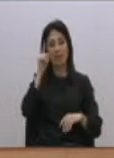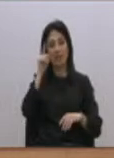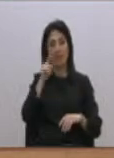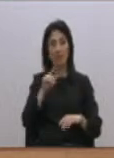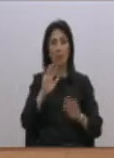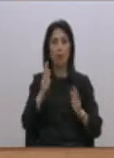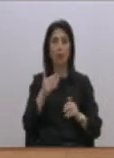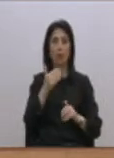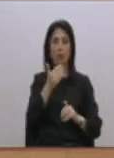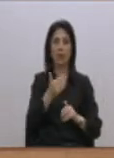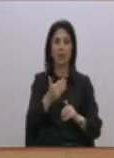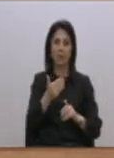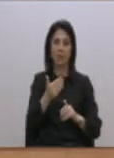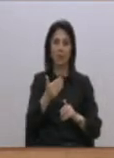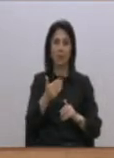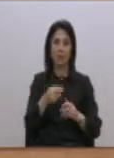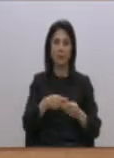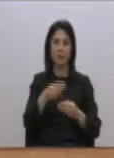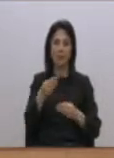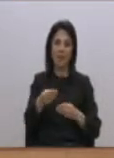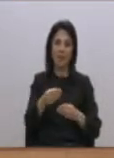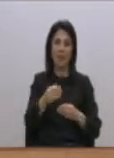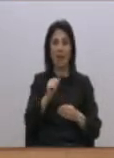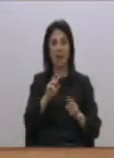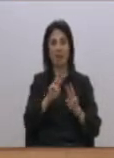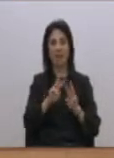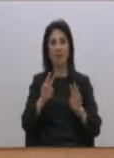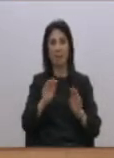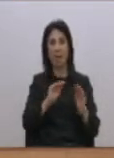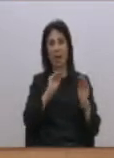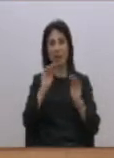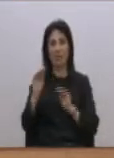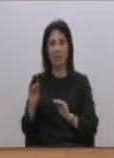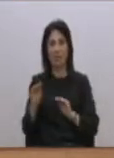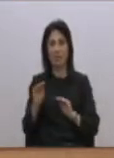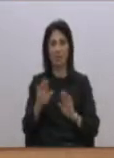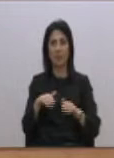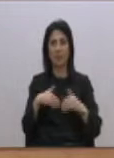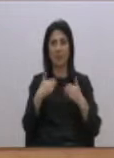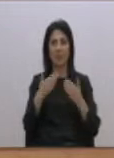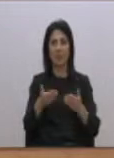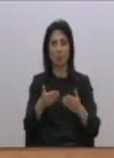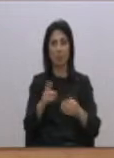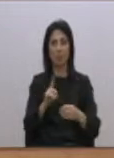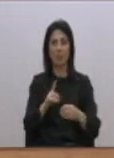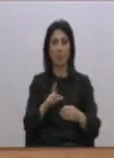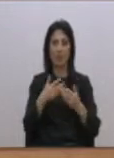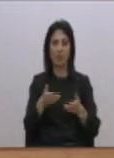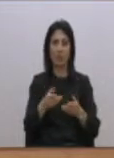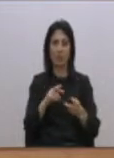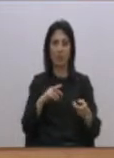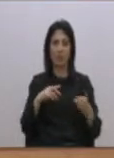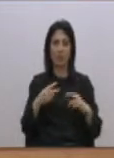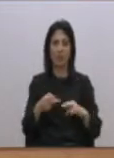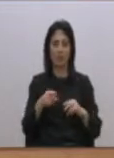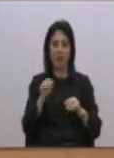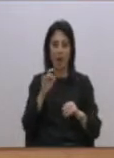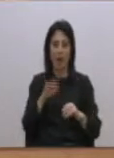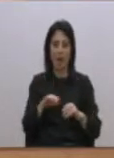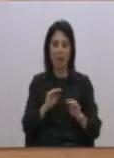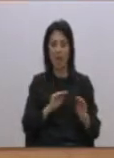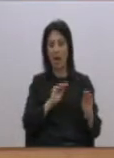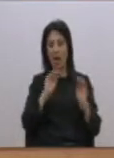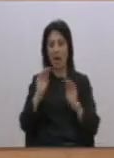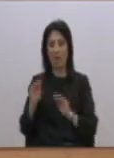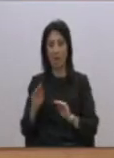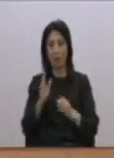რომ მოხდეს მათი გაცემა ან ვებგვერდზე ატვირთვა და გთავაზობთ, რომ იქნებ ეს გაითვალისწინოს და აქტი აითვირთოს,